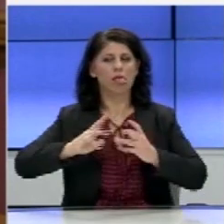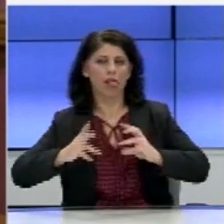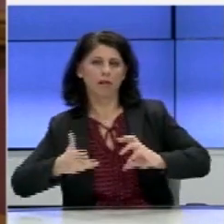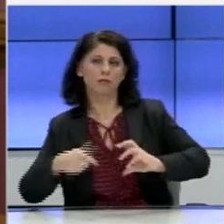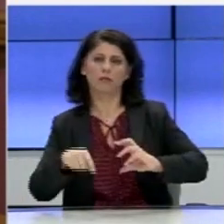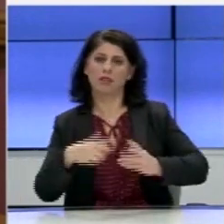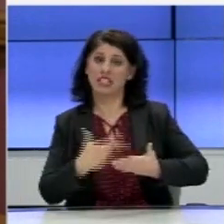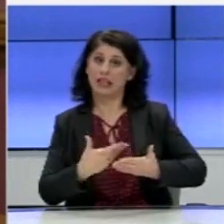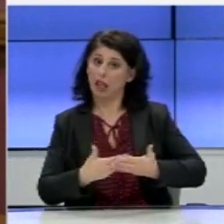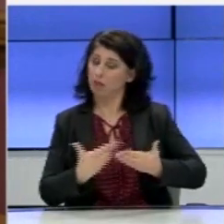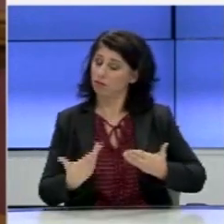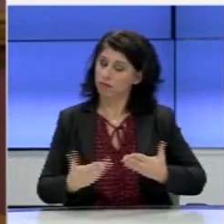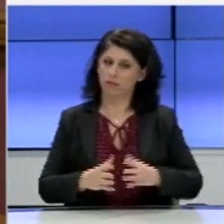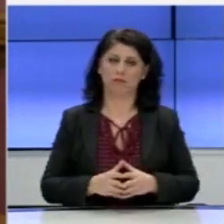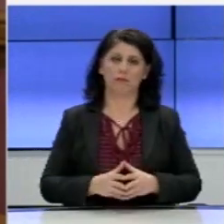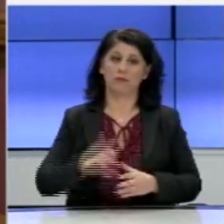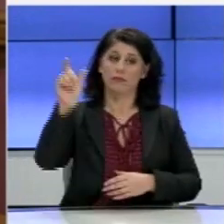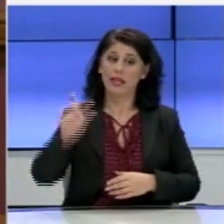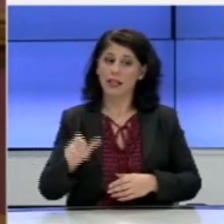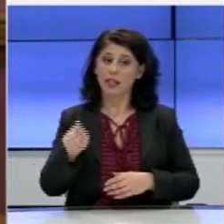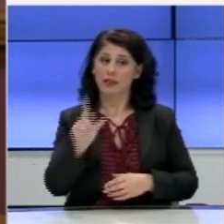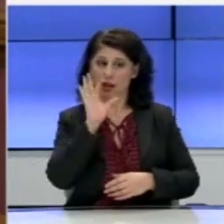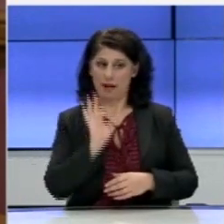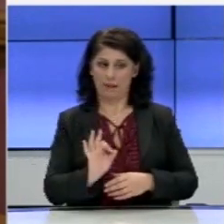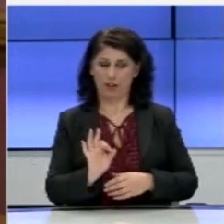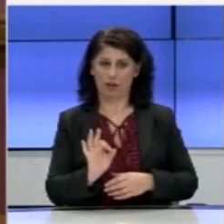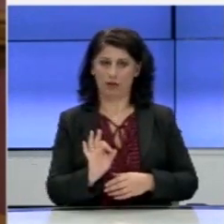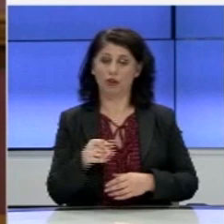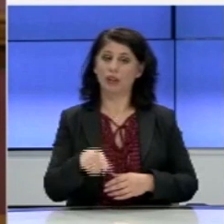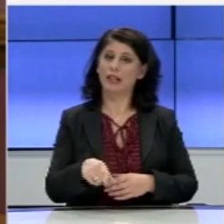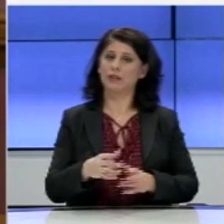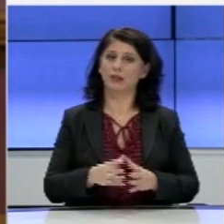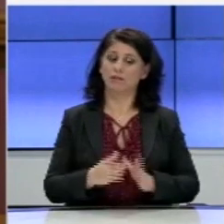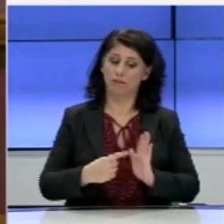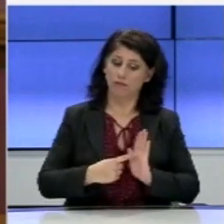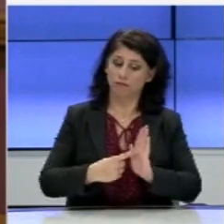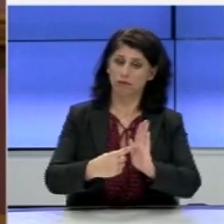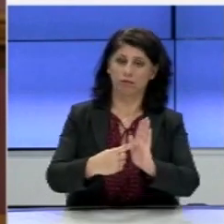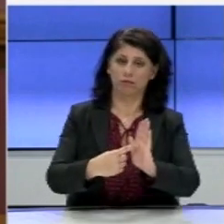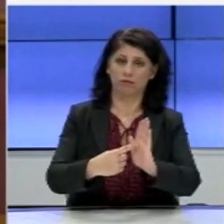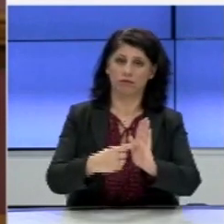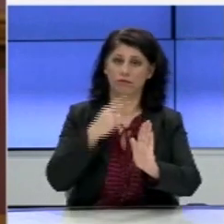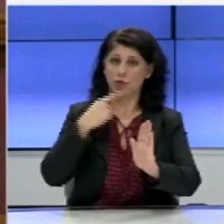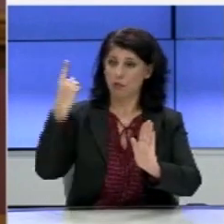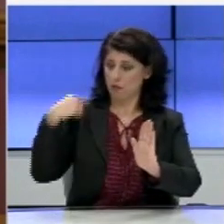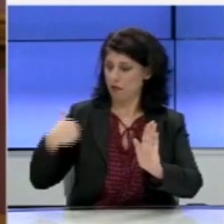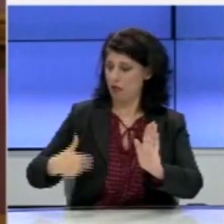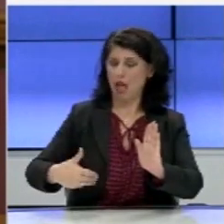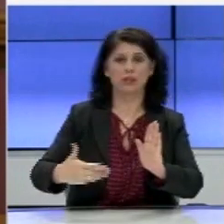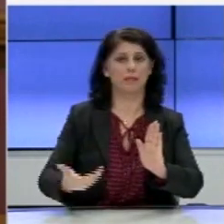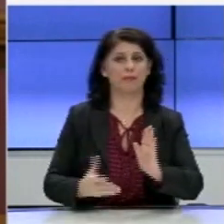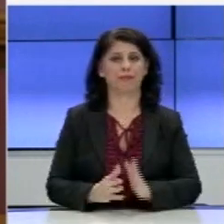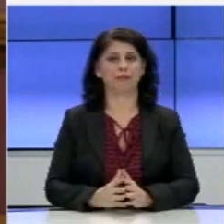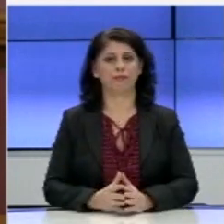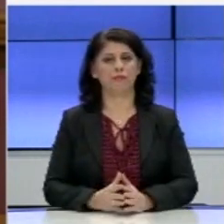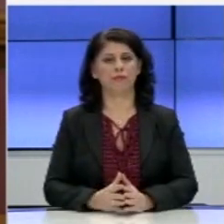παραπληροφόρηση στοιχείων, αλλά δείτε και η ίδια η πραγματικότητα είναι αυτή η οποία ανέδειξε τόσο το προηγούμενο διάστημα, αλλά αν θέλετε